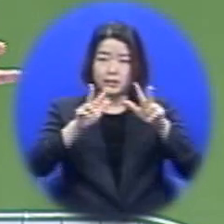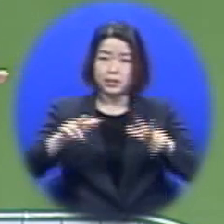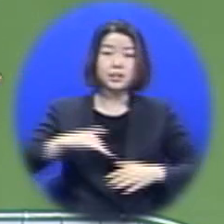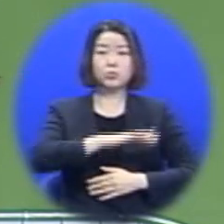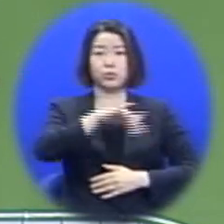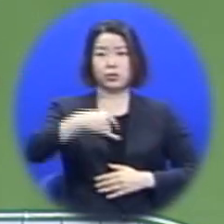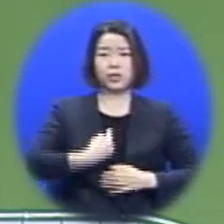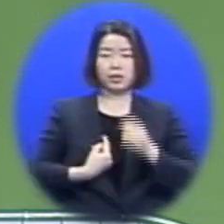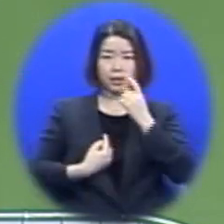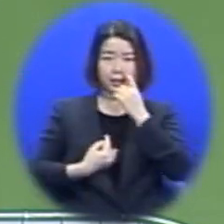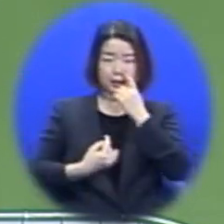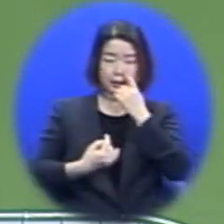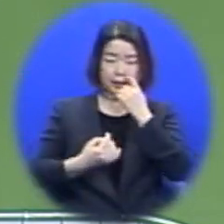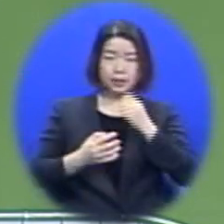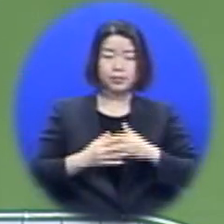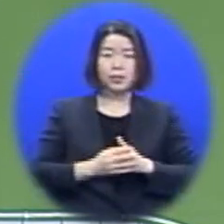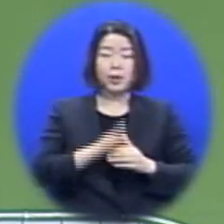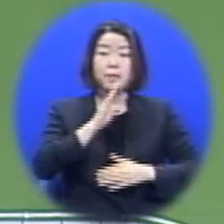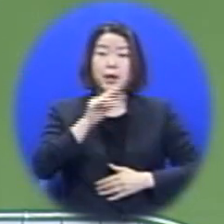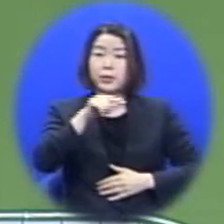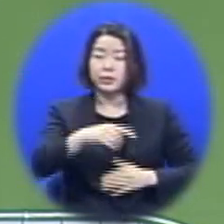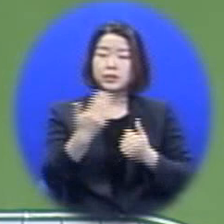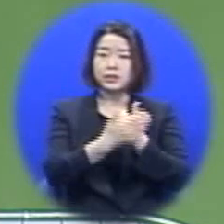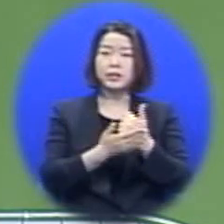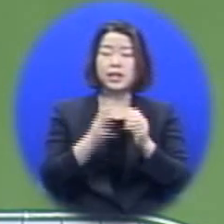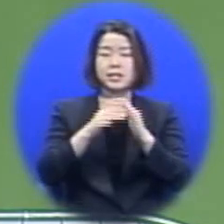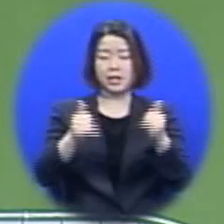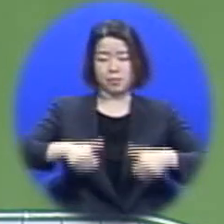우리에게 바로 그 은혜의